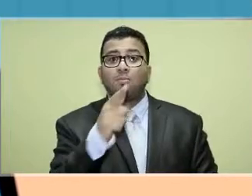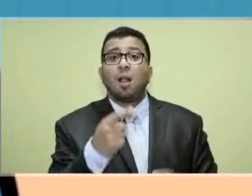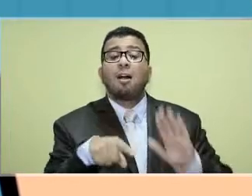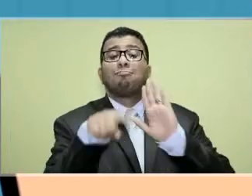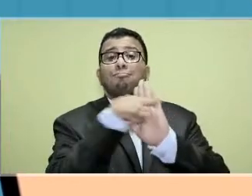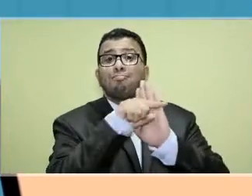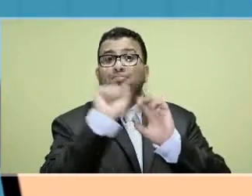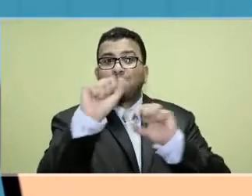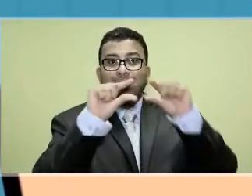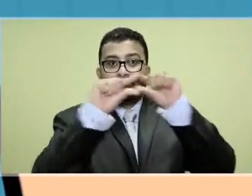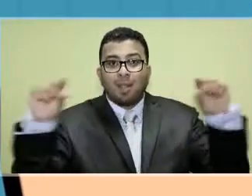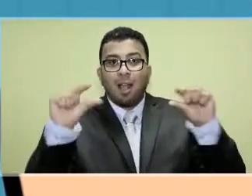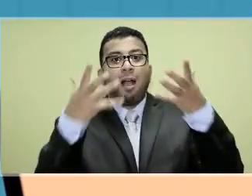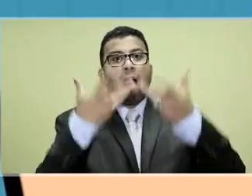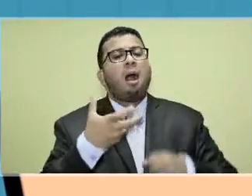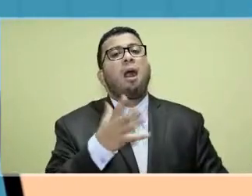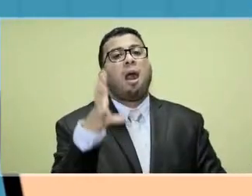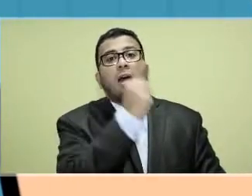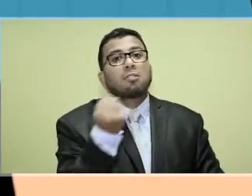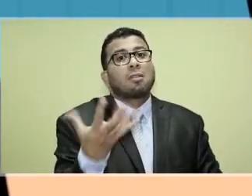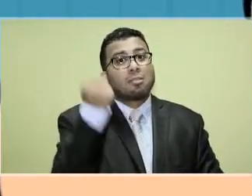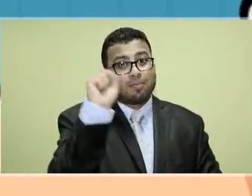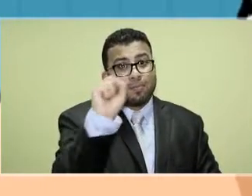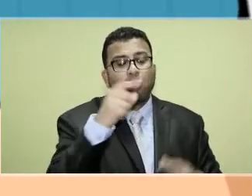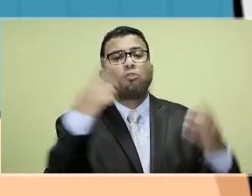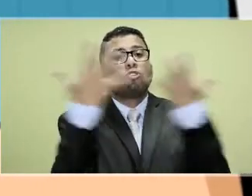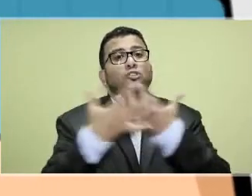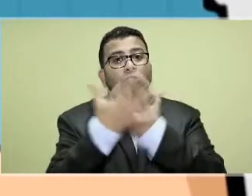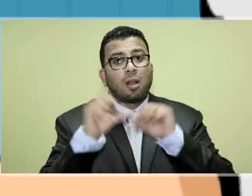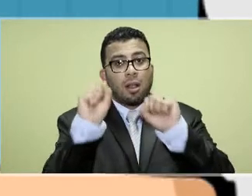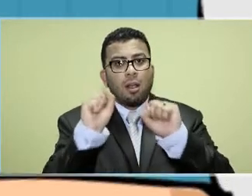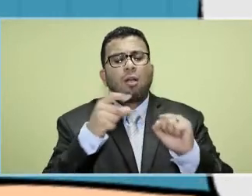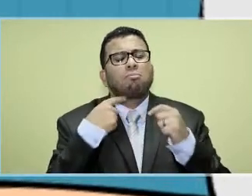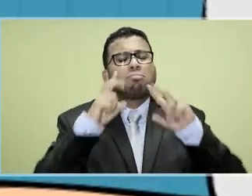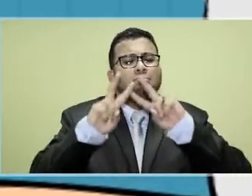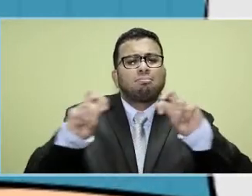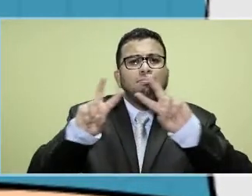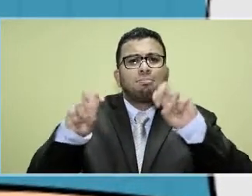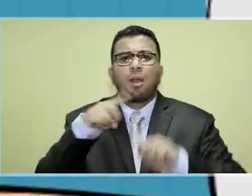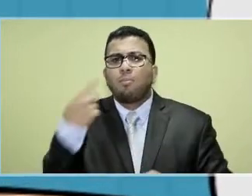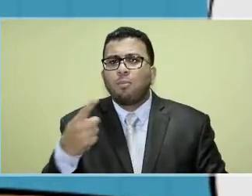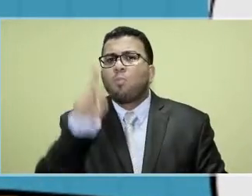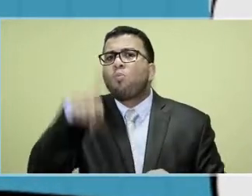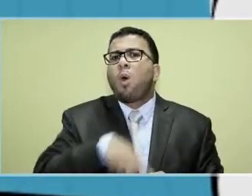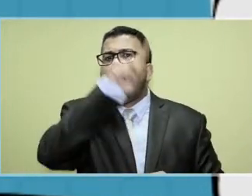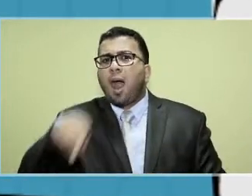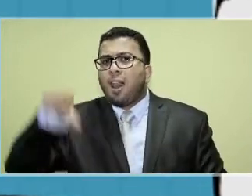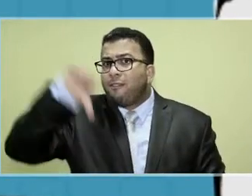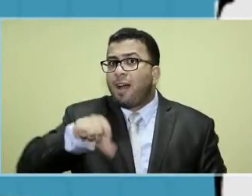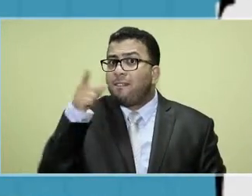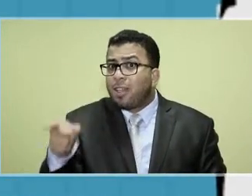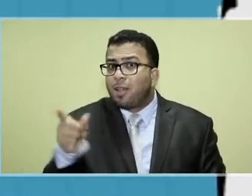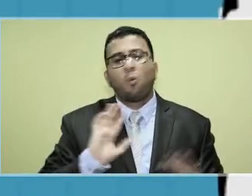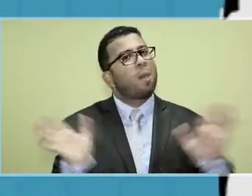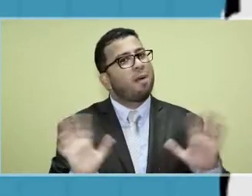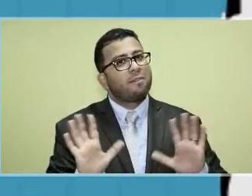الخاص يمكنك مراجعة البيانات العامة لشركتك وأيضا التحقق من عدم وجود مخالفات. من